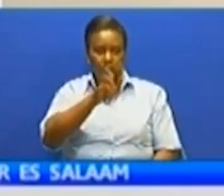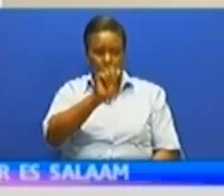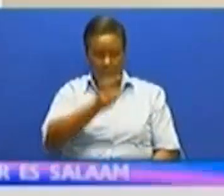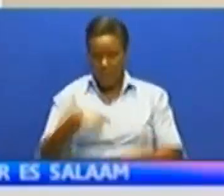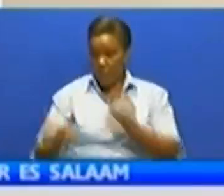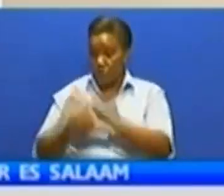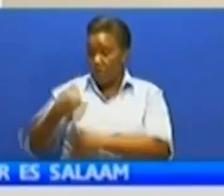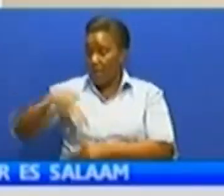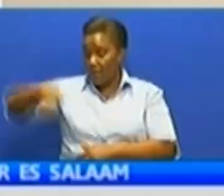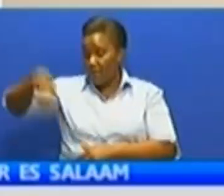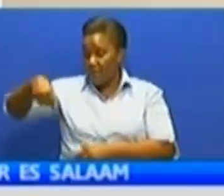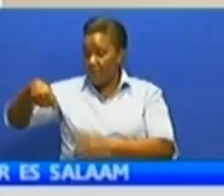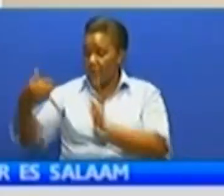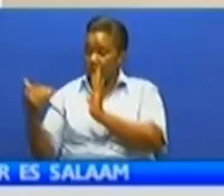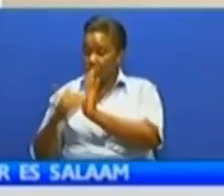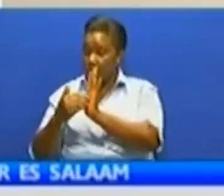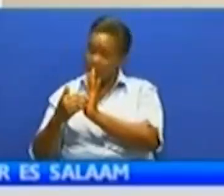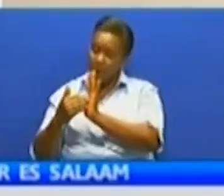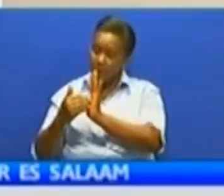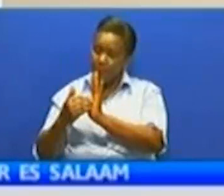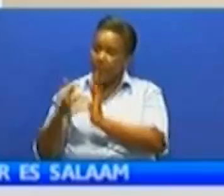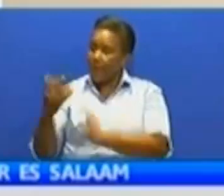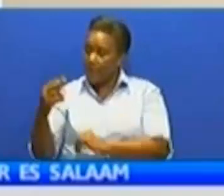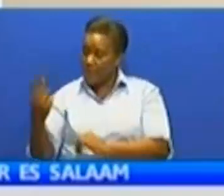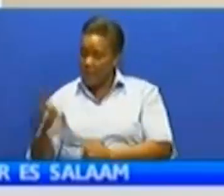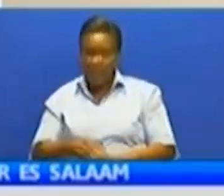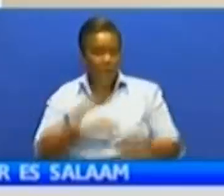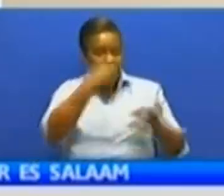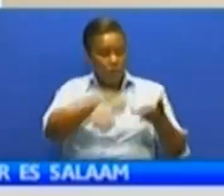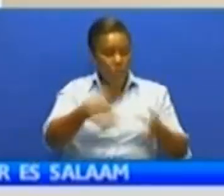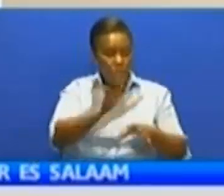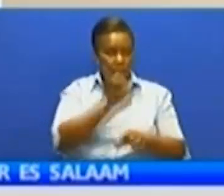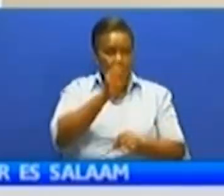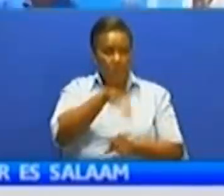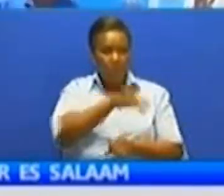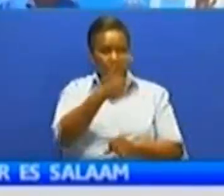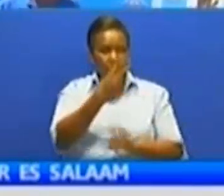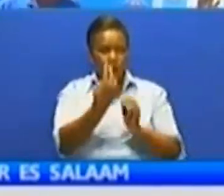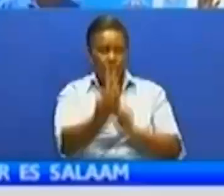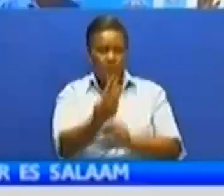elimu namba 8 ya mwaka 2001 na sheria ya kodi ya mapato ya mwaka 2004.